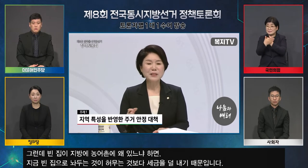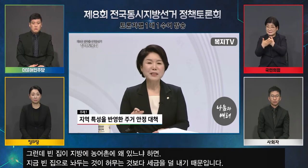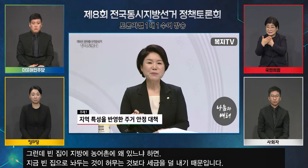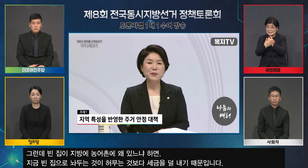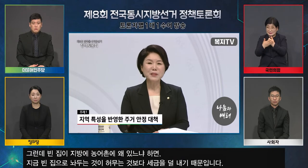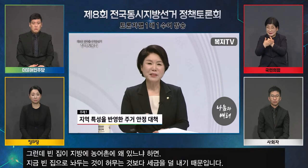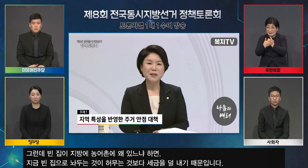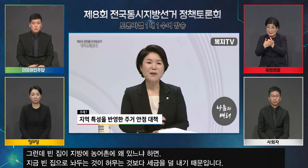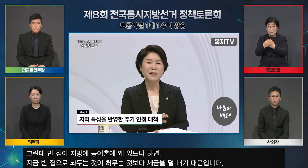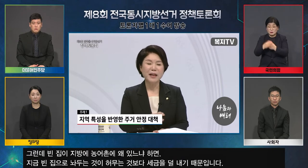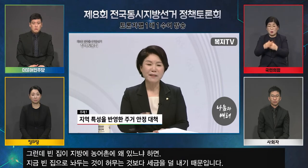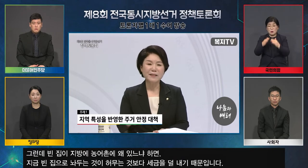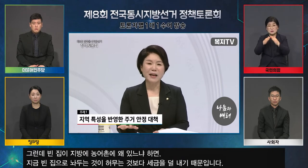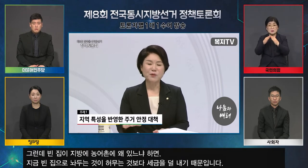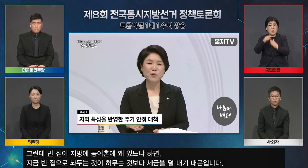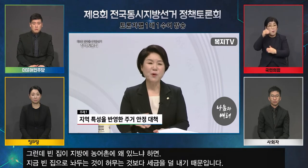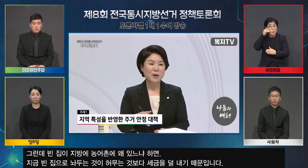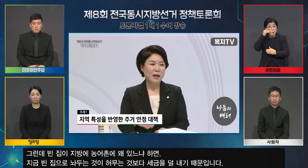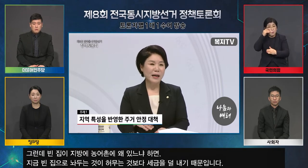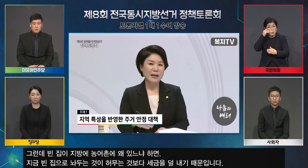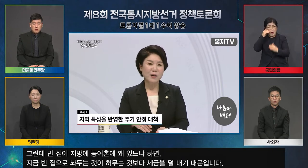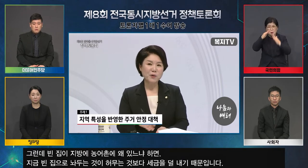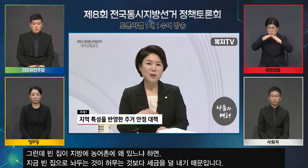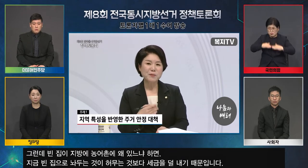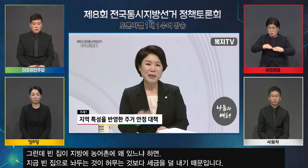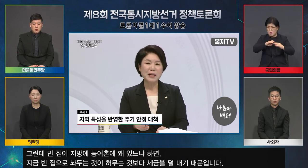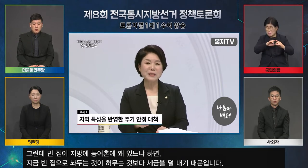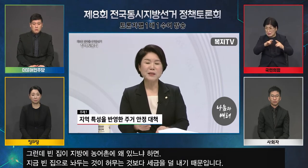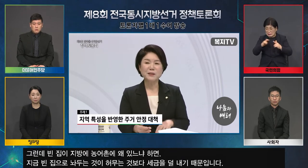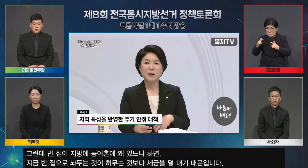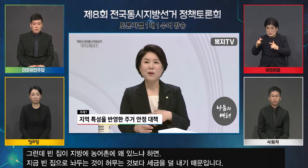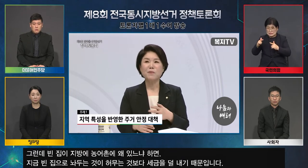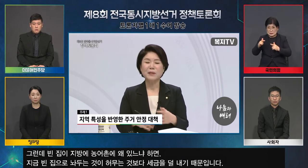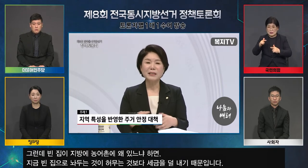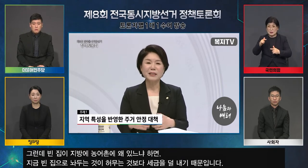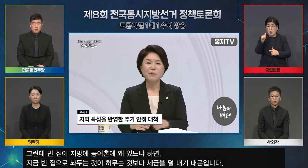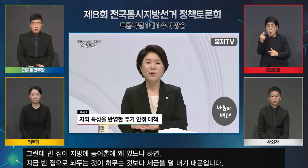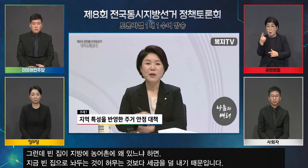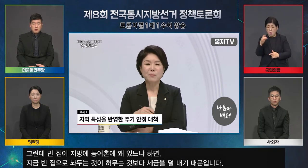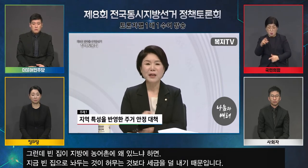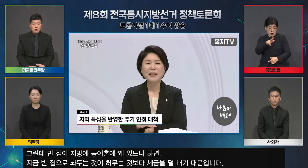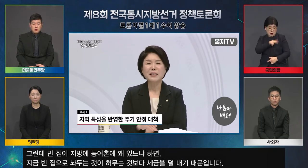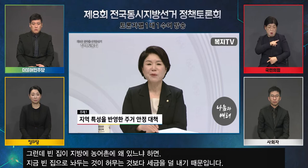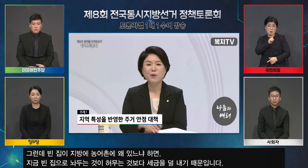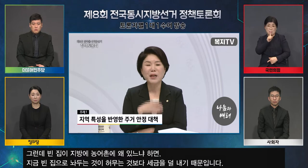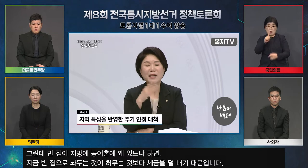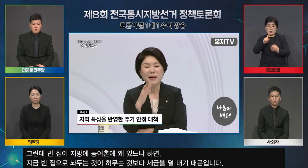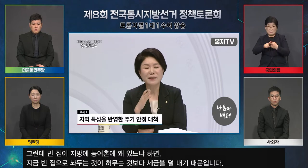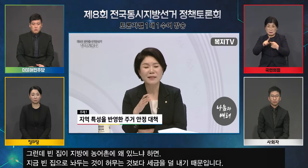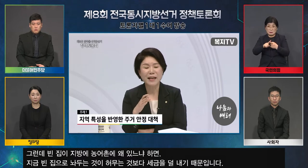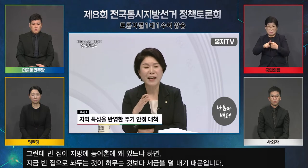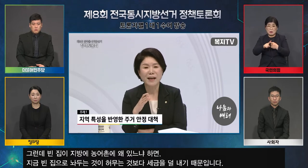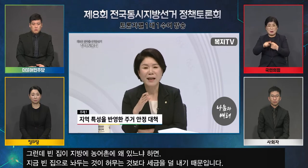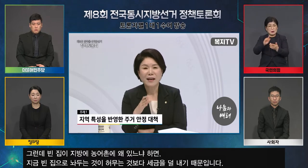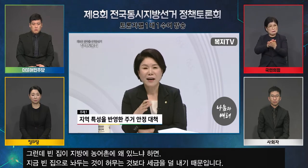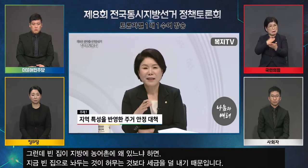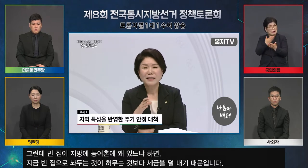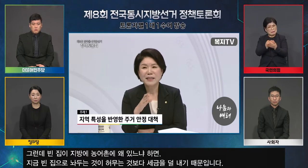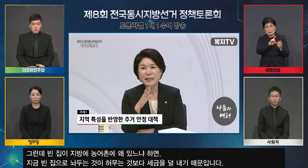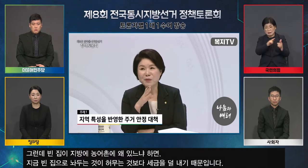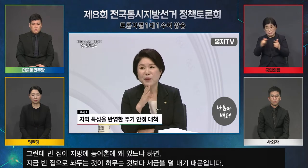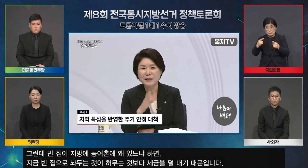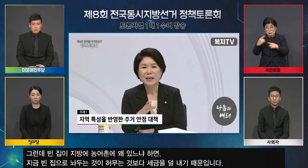빈집을 철거를 하거나 또 아까 홍 의원님 얘기하신 것처럼 다시 민간이 리모델링 했을 때